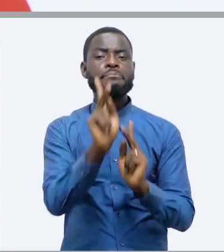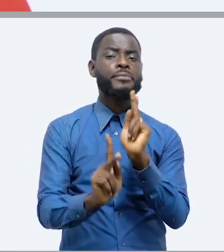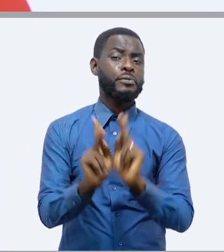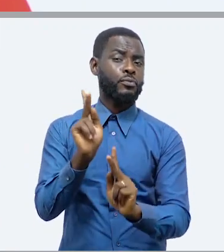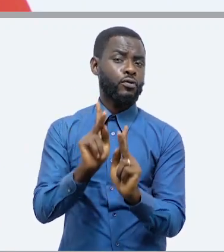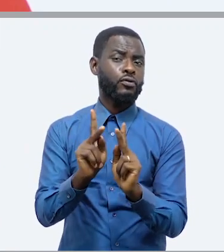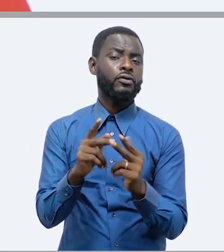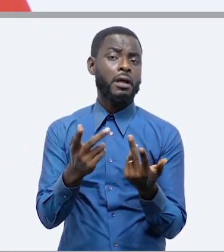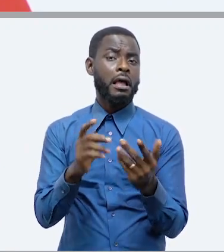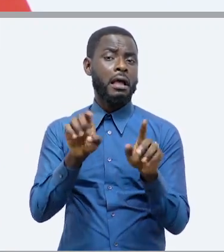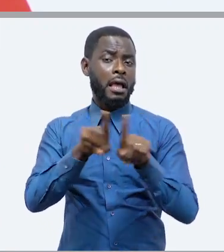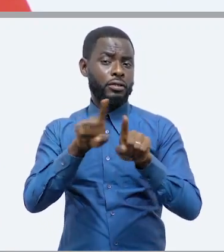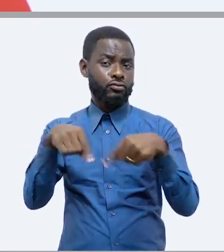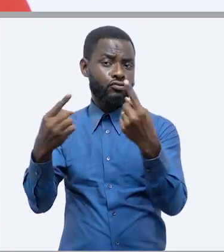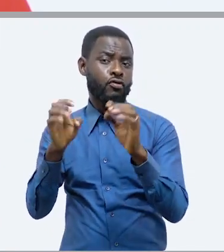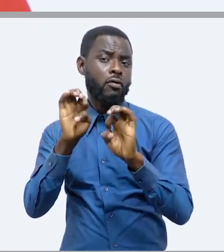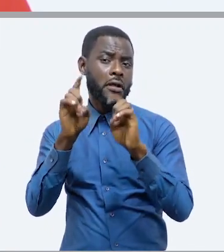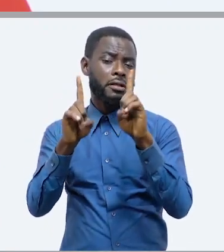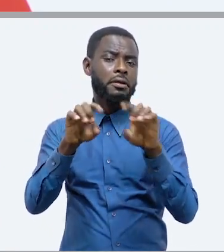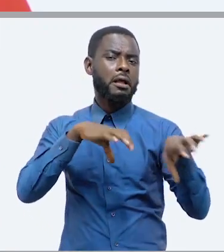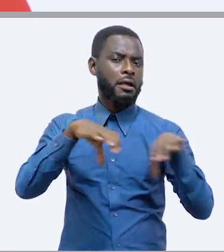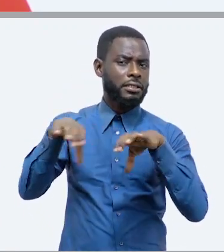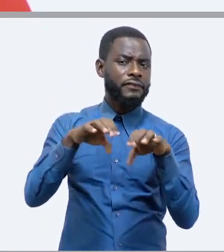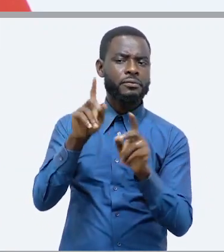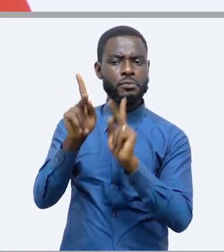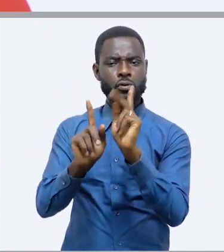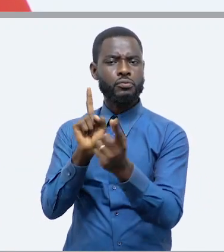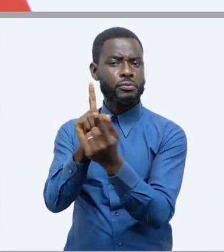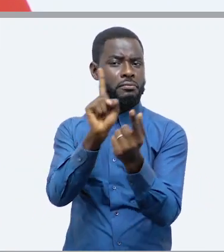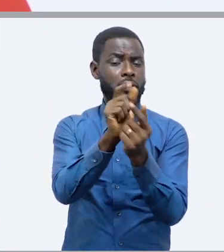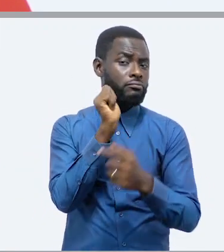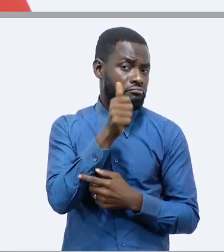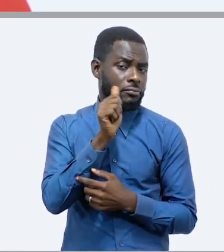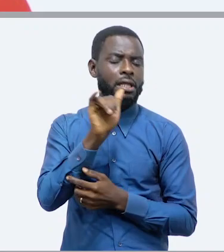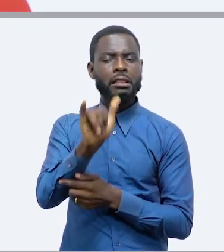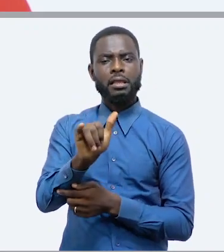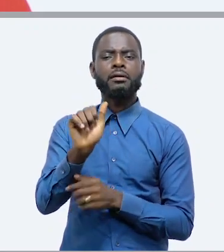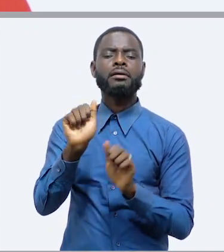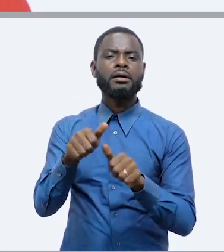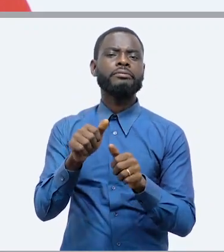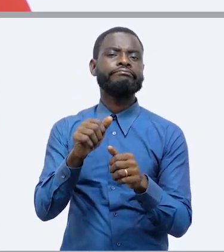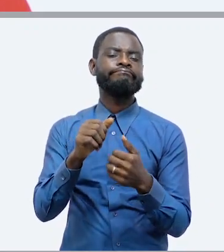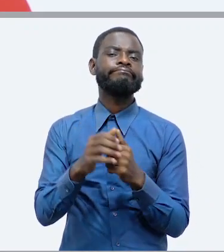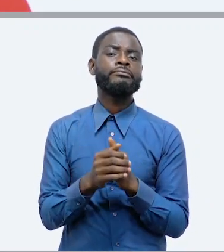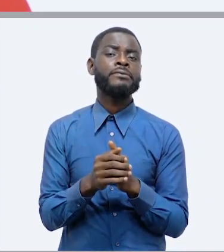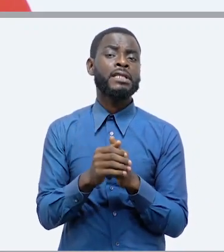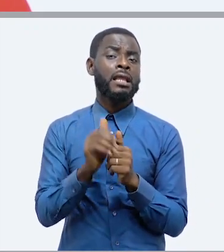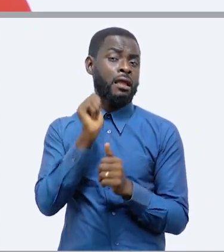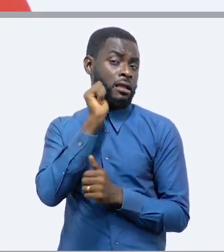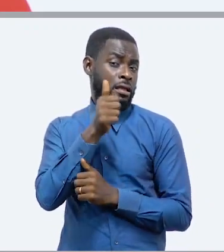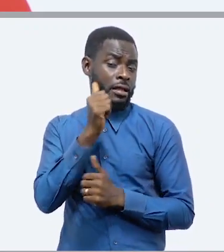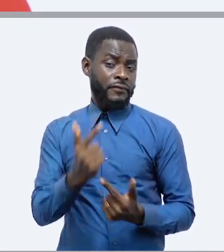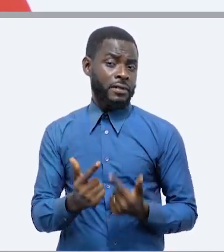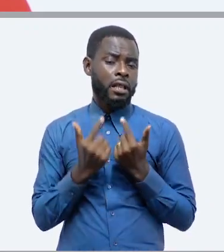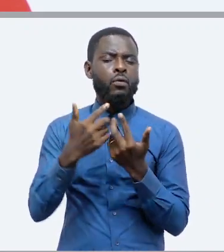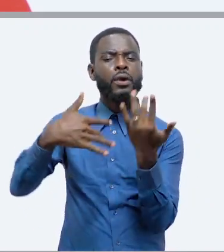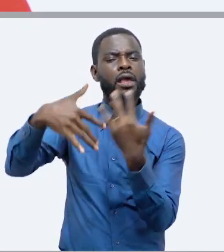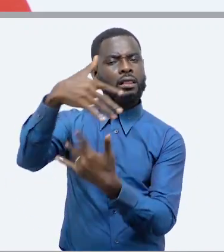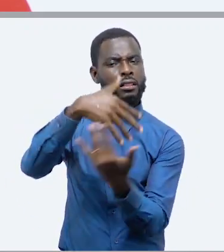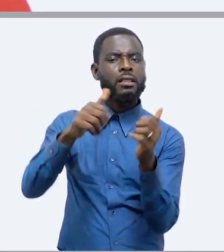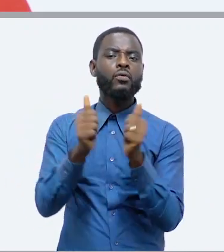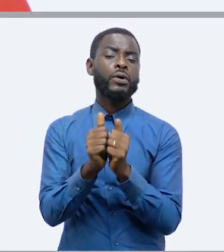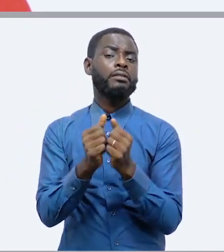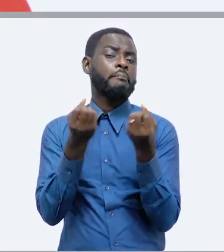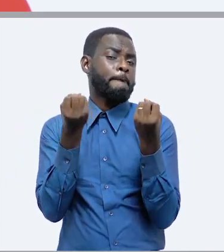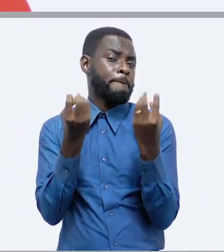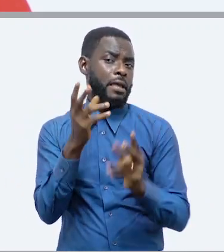biani onye ni kasemo ni fe mwen amli. Ye wadagbi shinle emliye. Wake me baba o gbasani. Na me fe ame shio